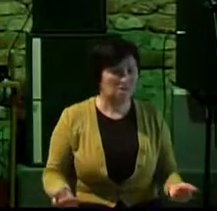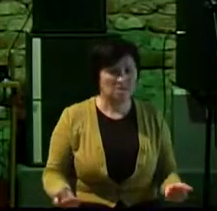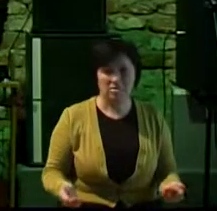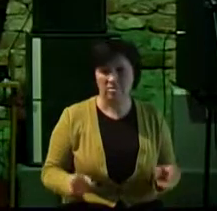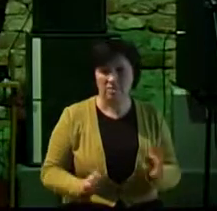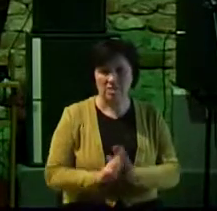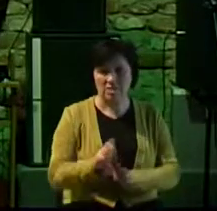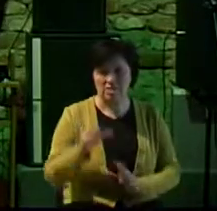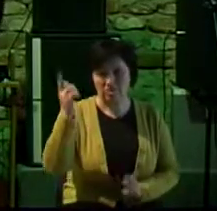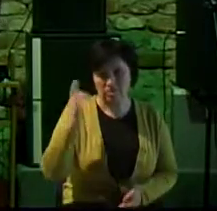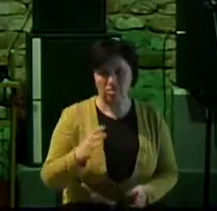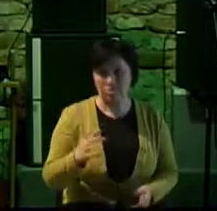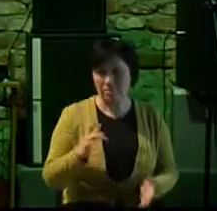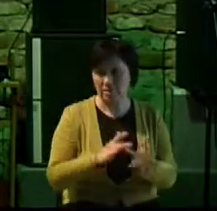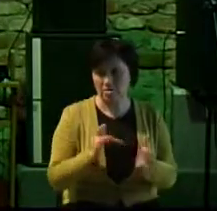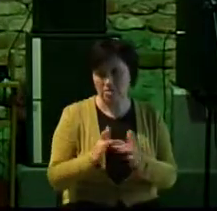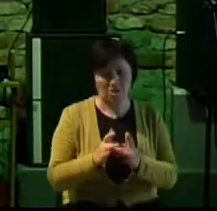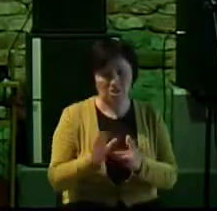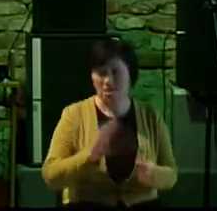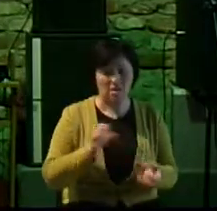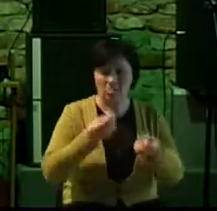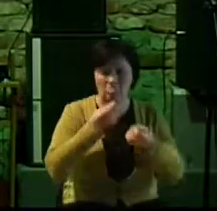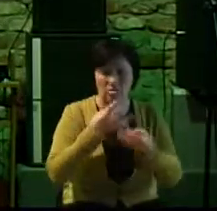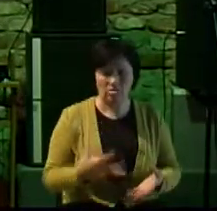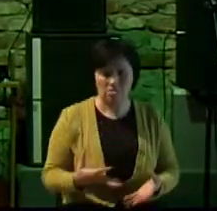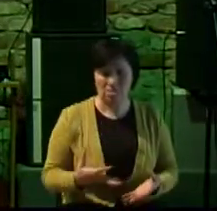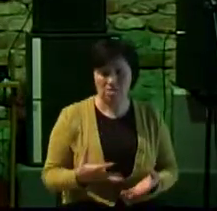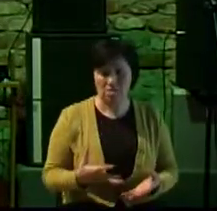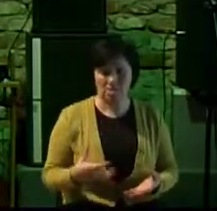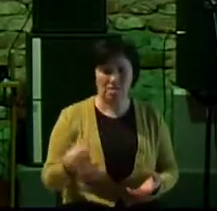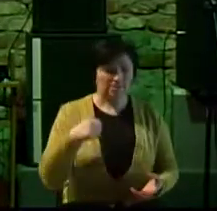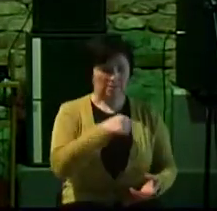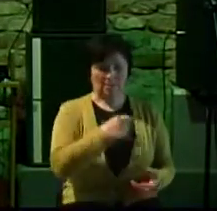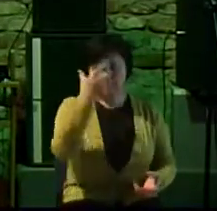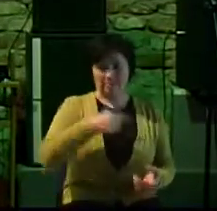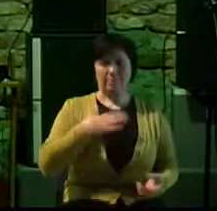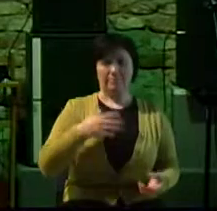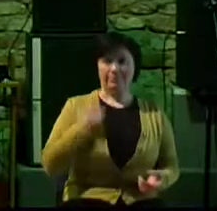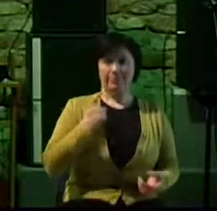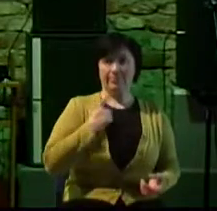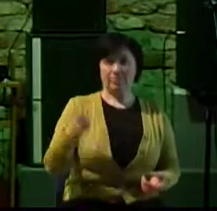церкви Господа Иисуса Христа, он не просто представляет самого себя,